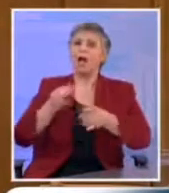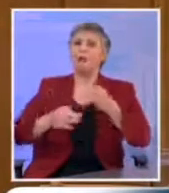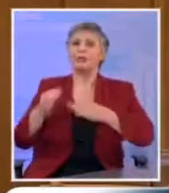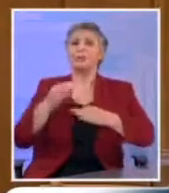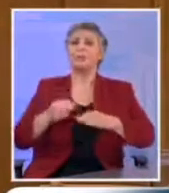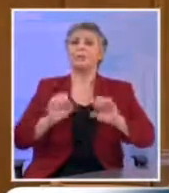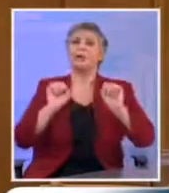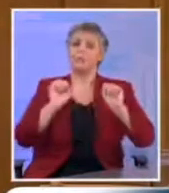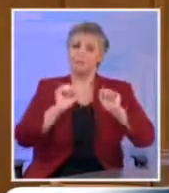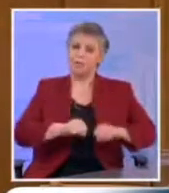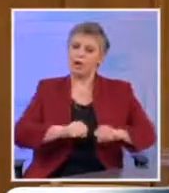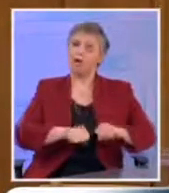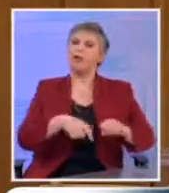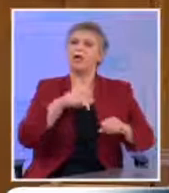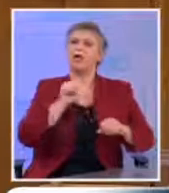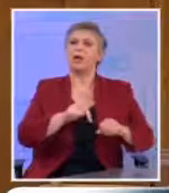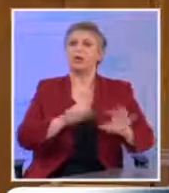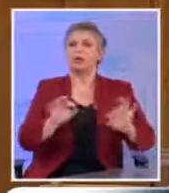του νομοσχεδίου.